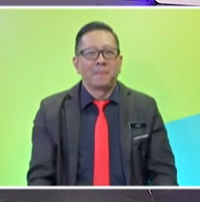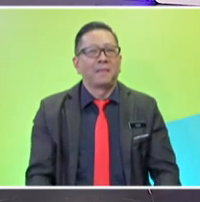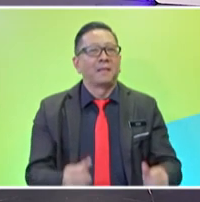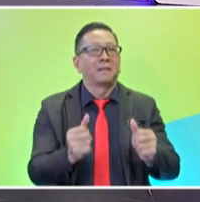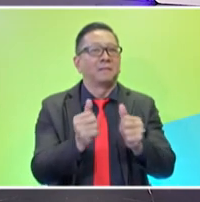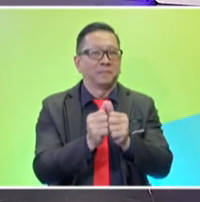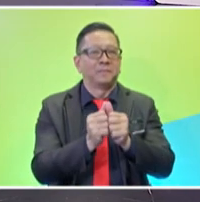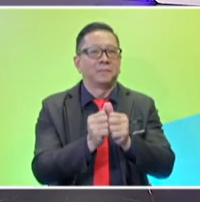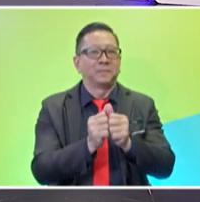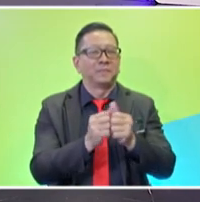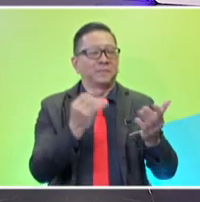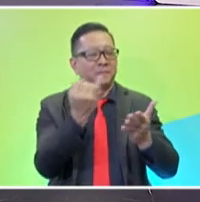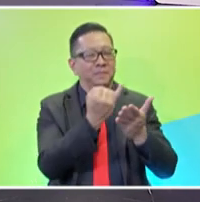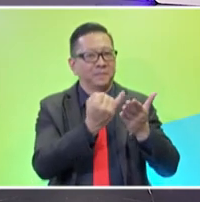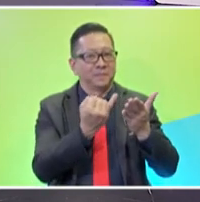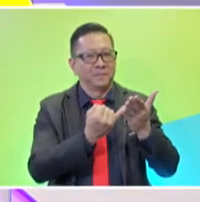kemudian